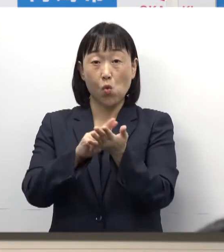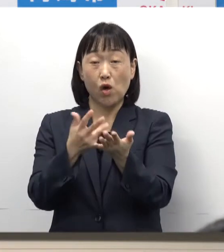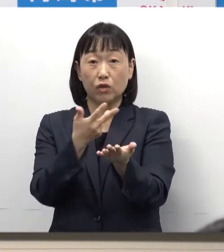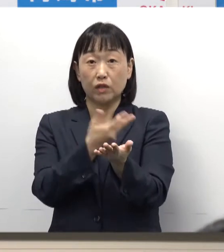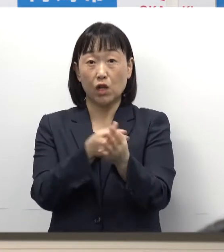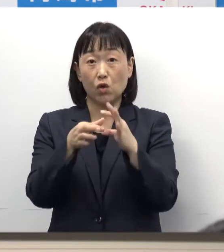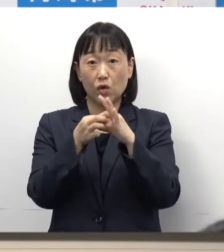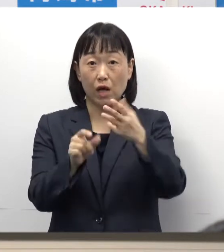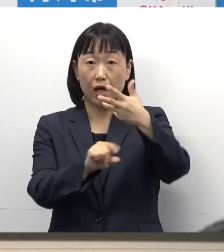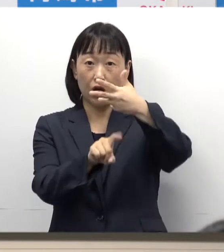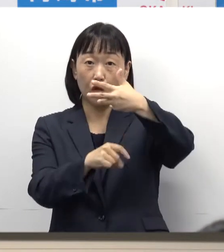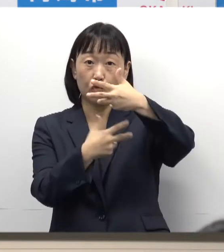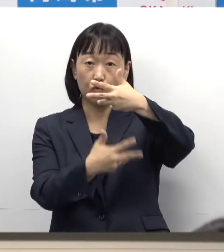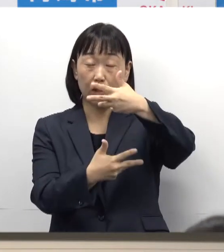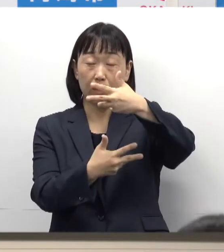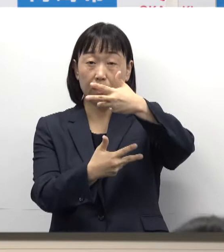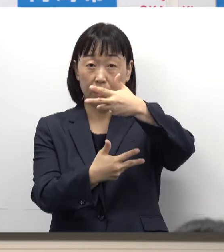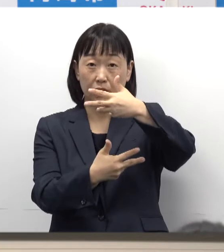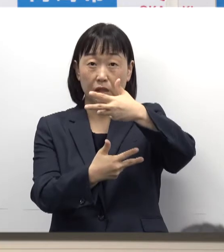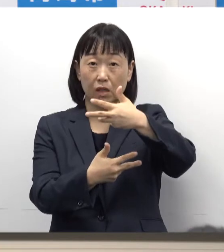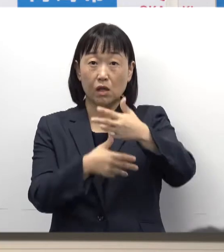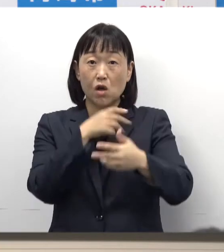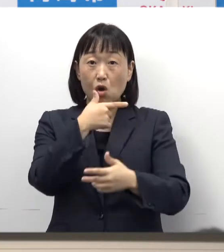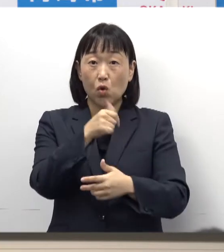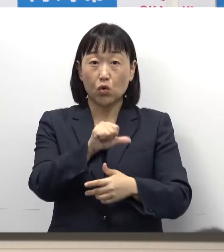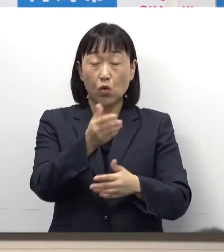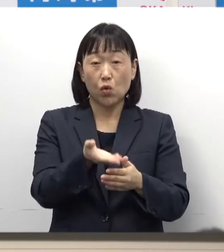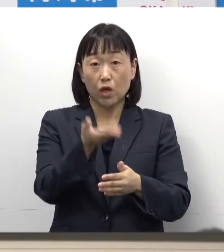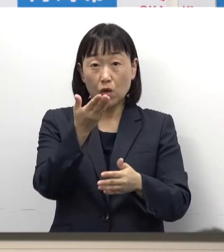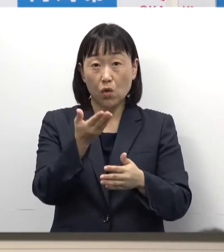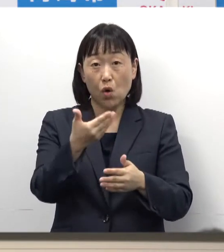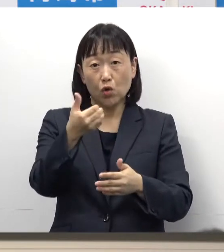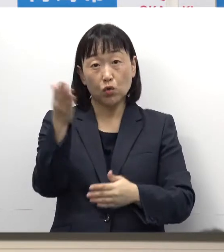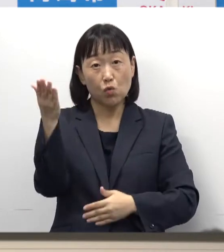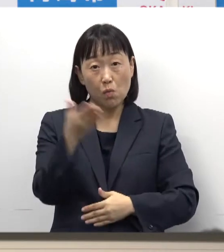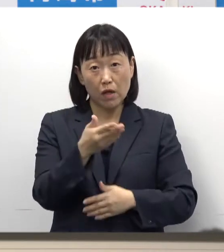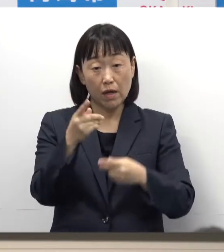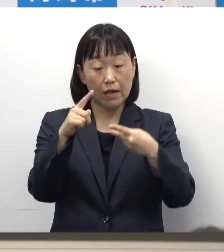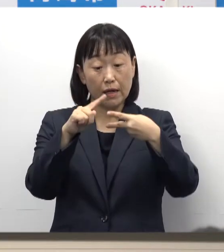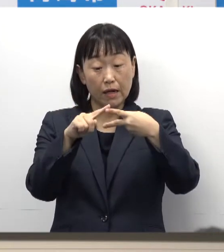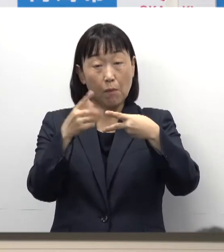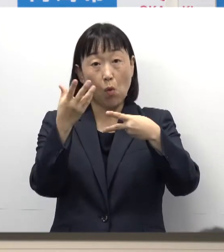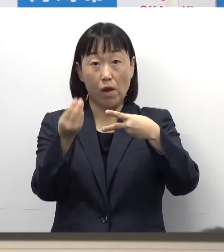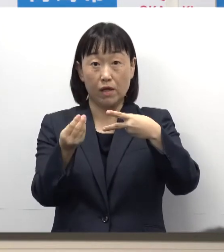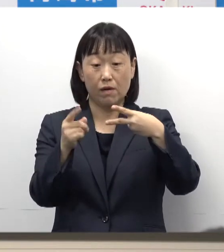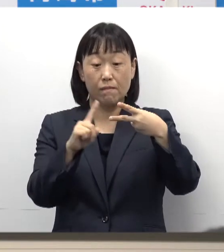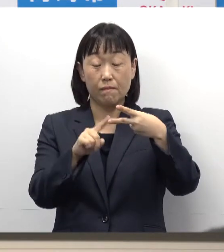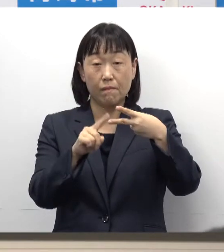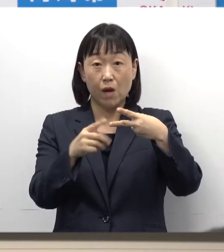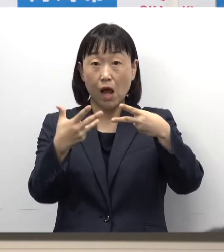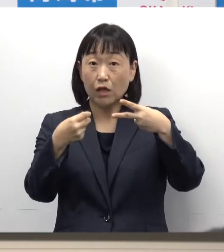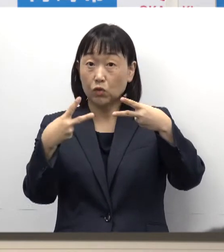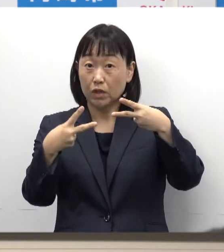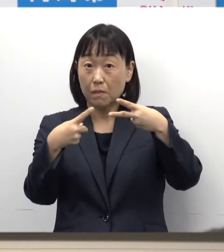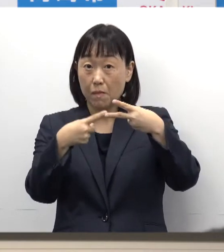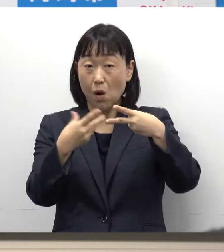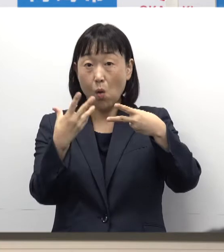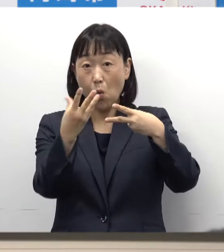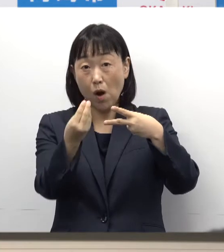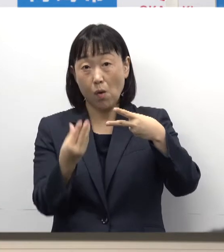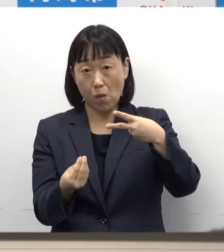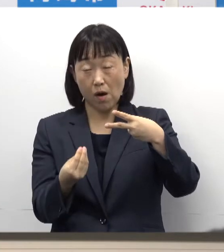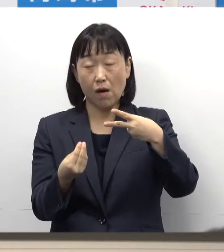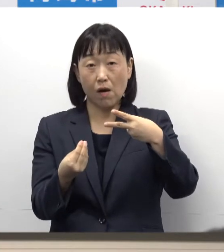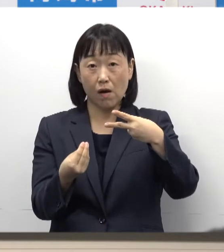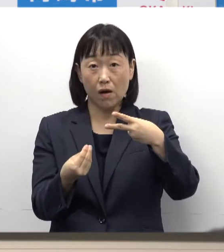8月18日時点で65歳以上の約90%が1回目約82%が2回目の接種を